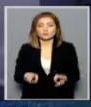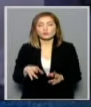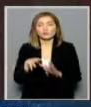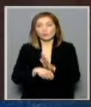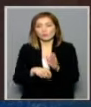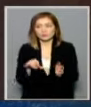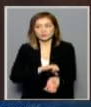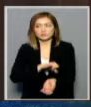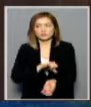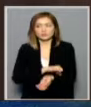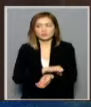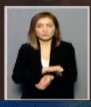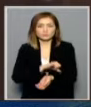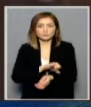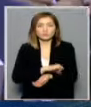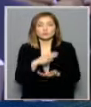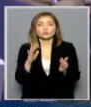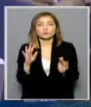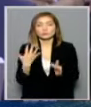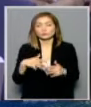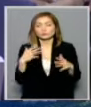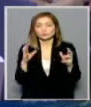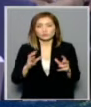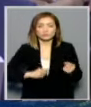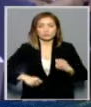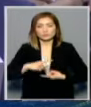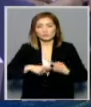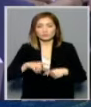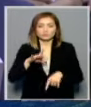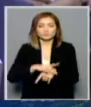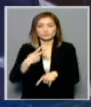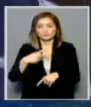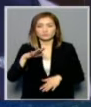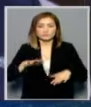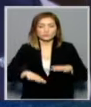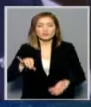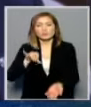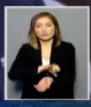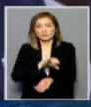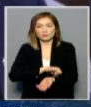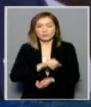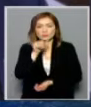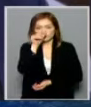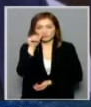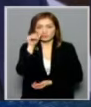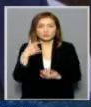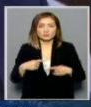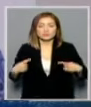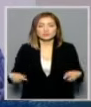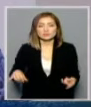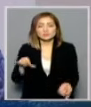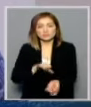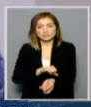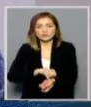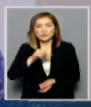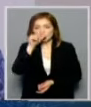ішінде есірткі заттарын сату фактісі 50 тіркеліп, заңсыз айналымнан 20 кило жуық есірткі заттары, оның ішінде синтетикалық